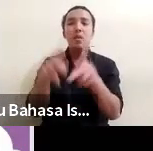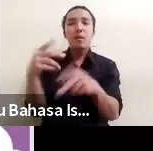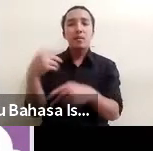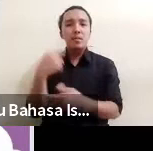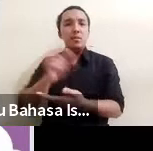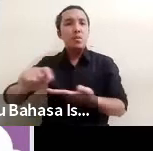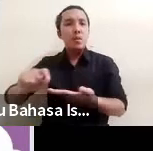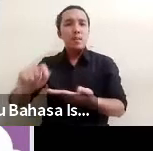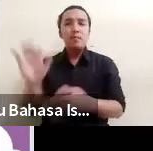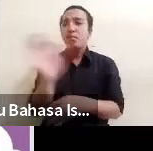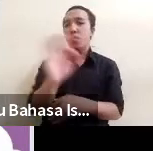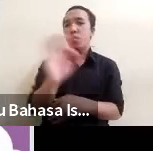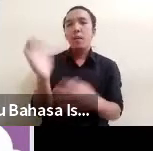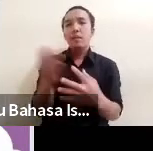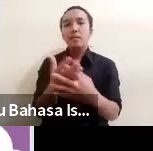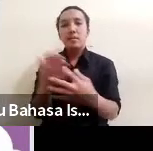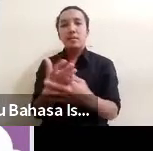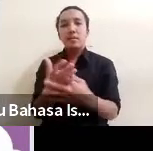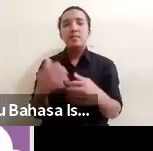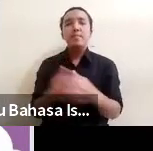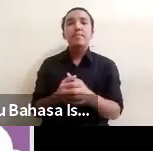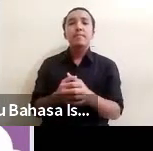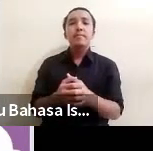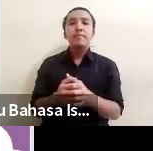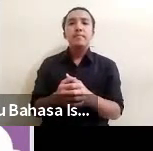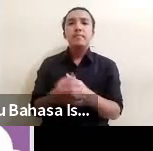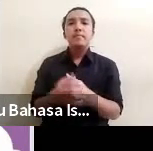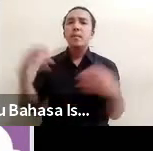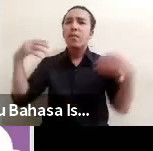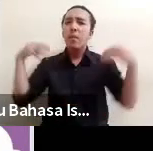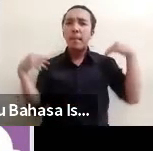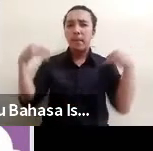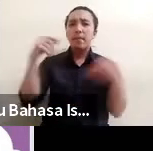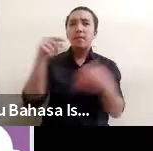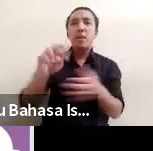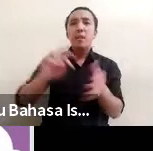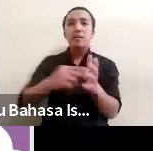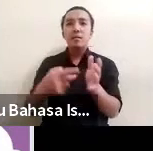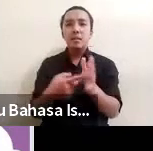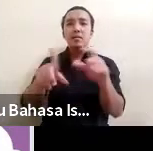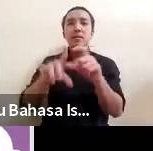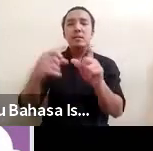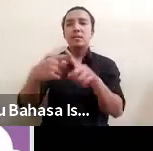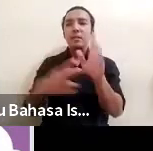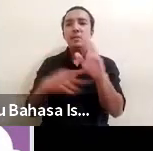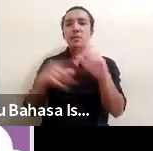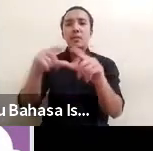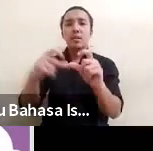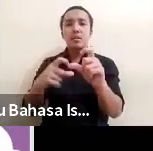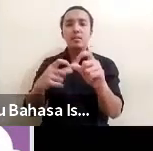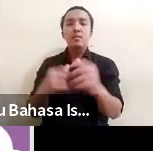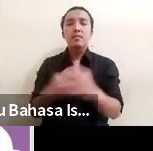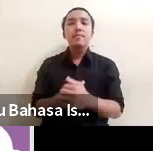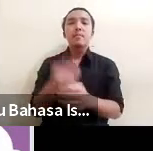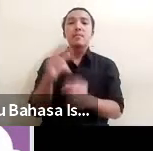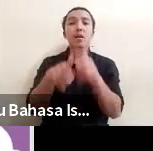Diknas. Itu harus ada RAM, harus ada toilet yang memang khusus untuk difabel. Kemudian kalau dia perizinan,